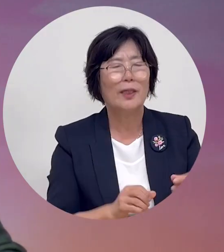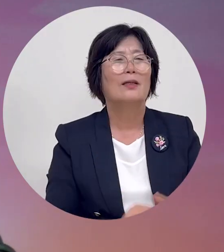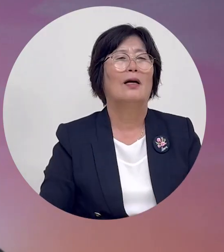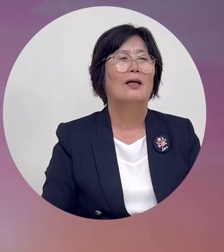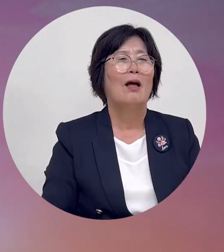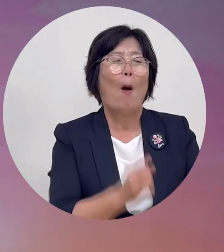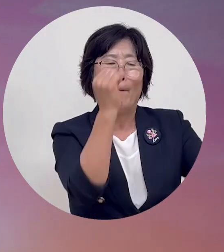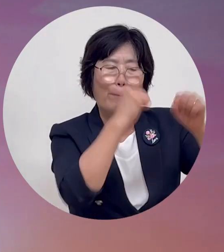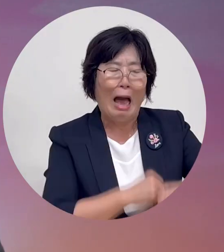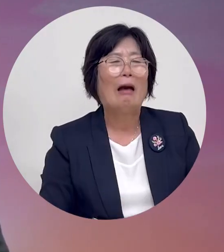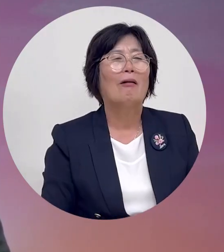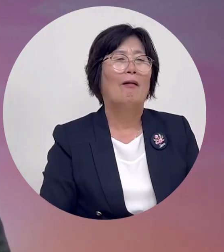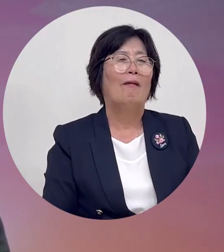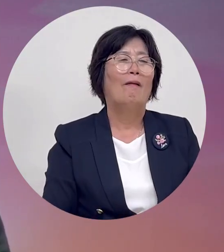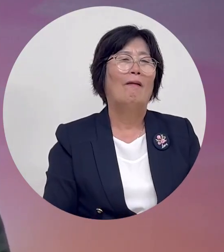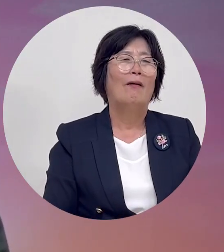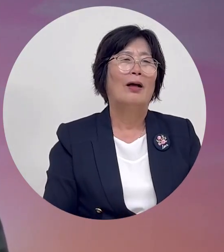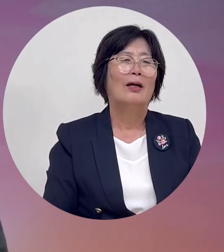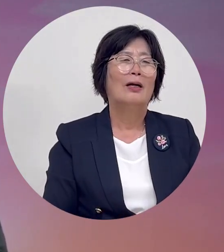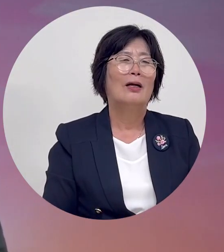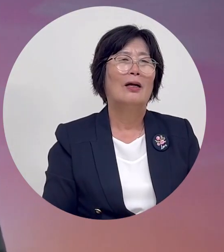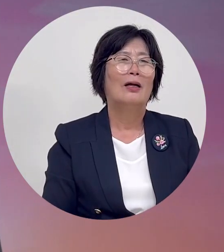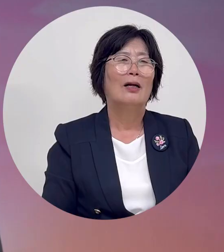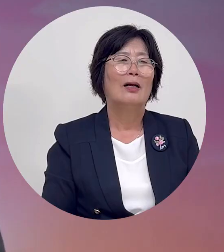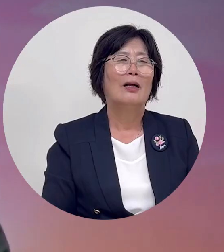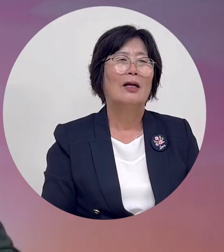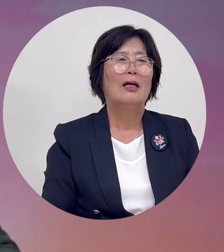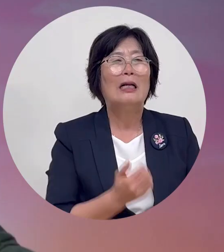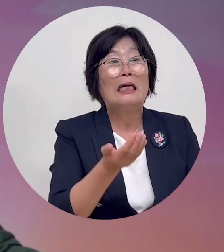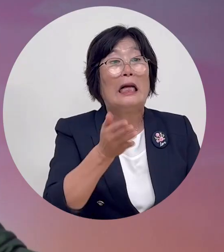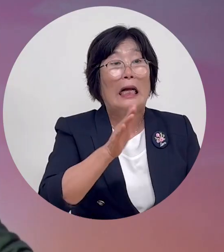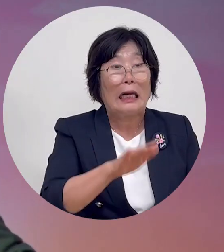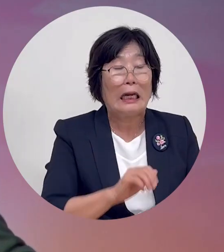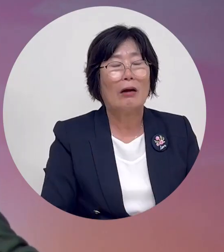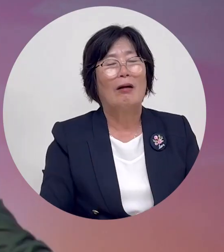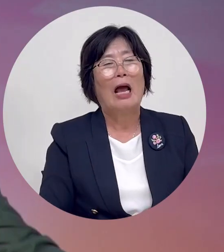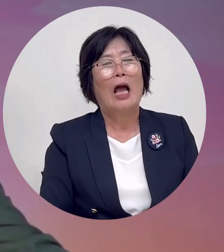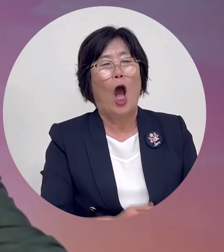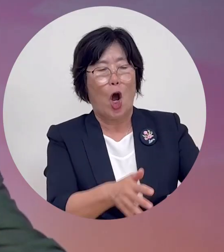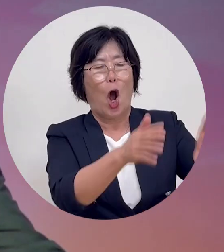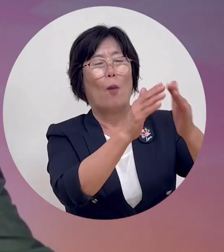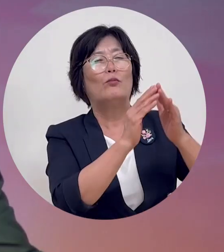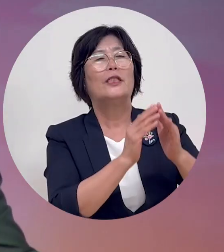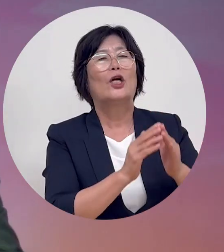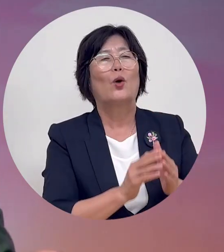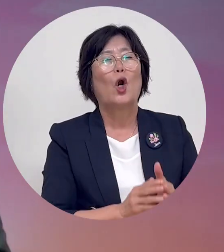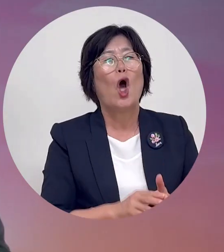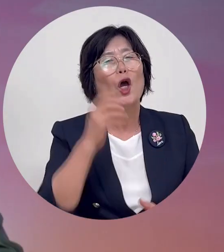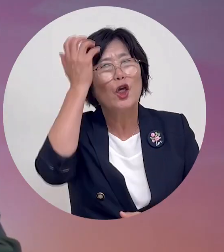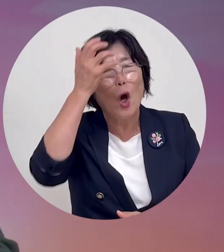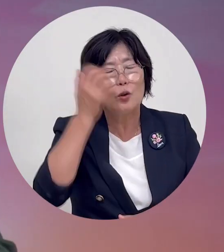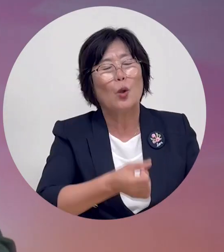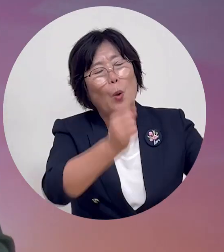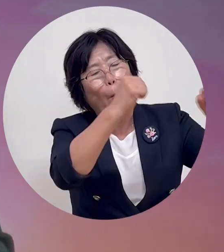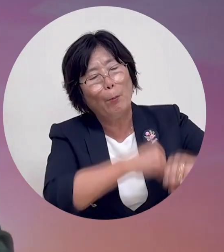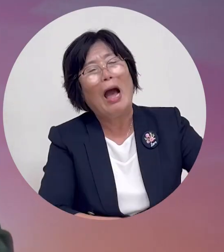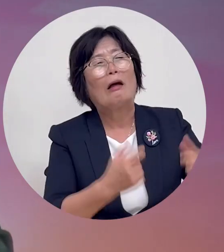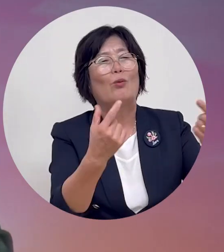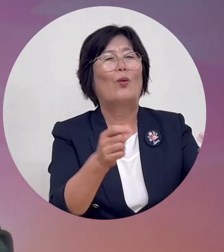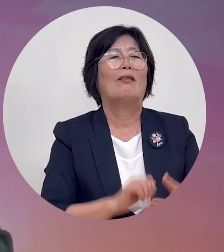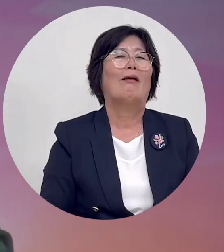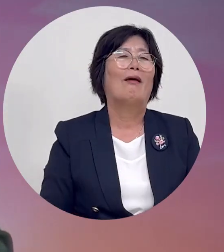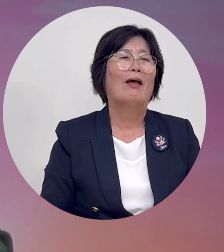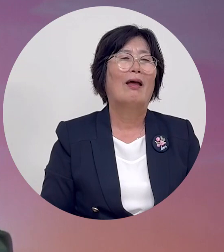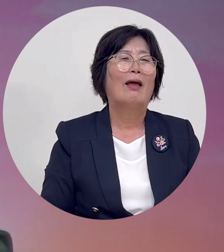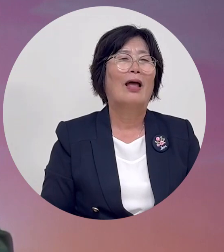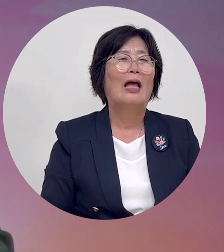망한 거지, 한국교회. 그 건물적으로 망한 것도 있지만 영적으로 봐봐요.